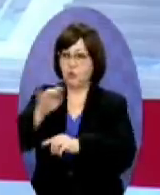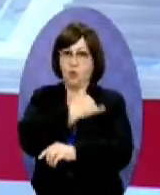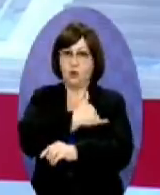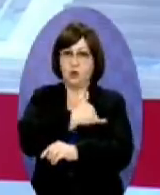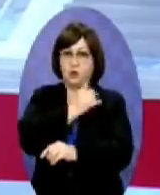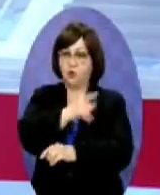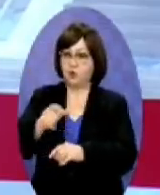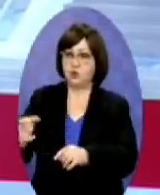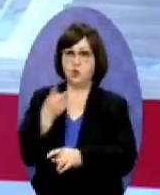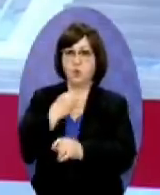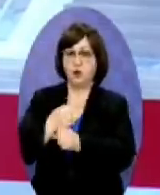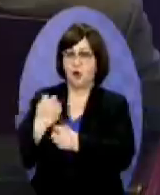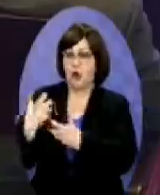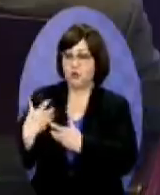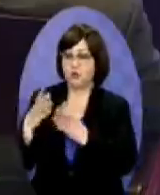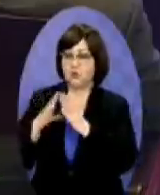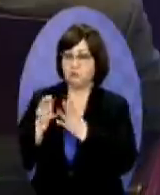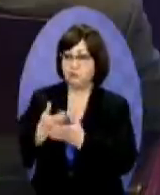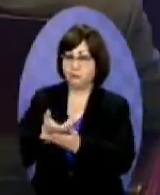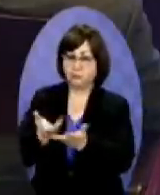өглөө.